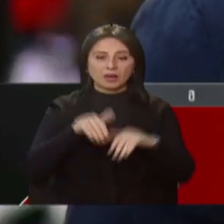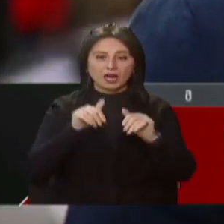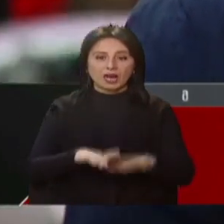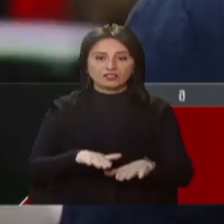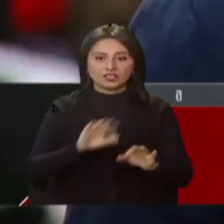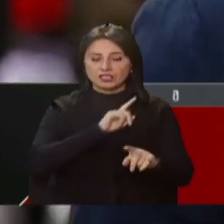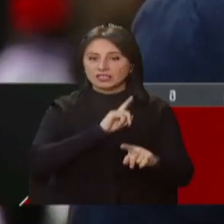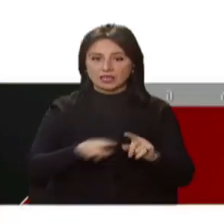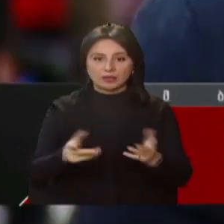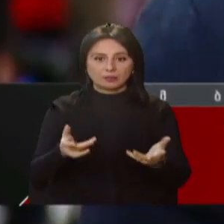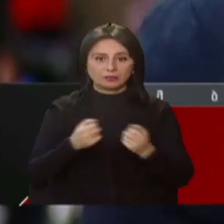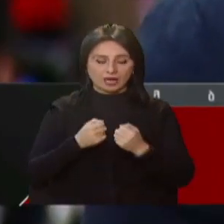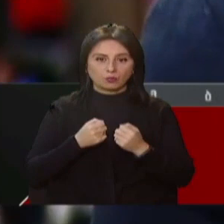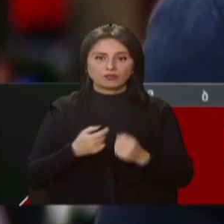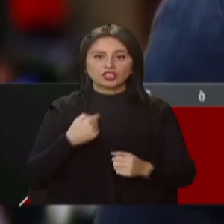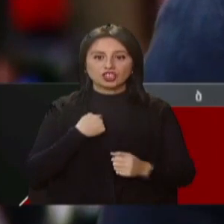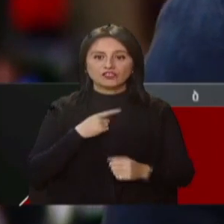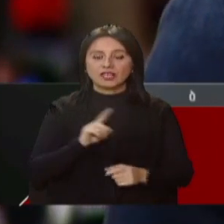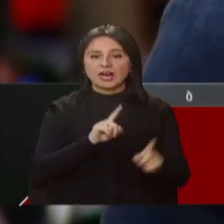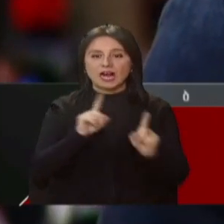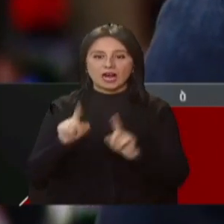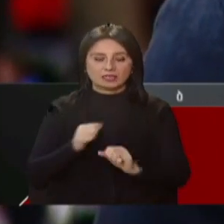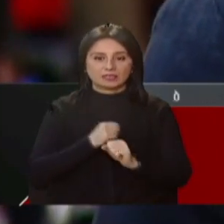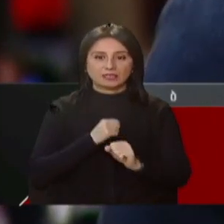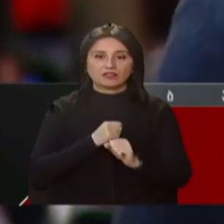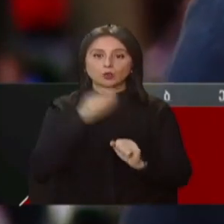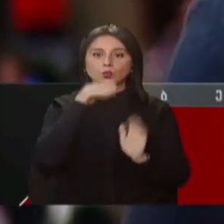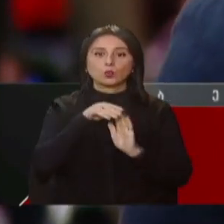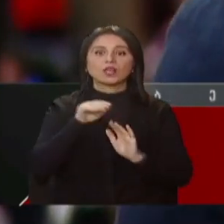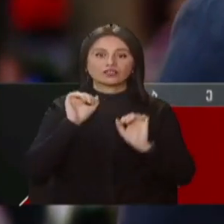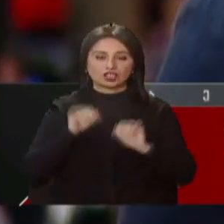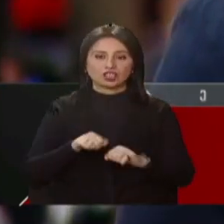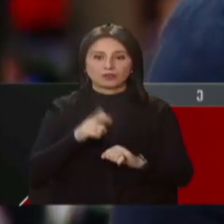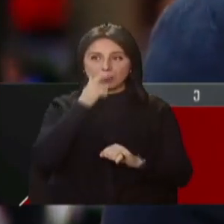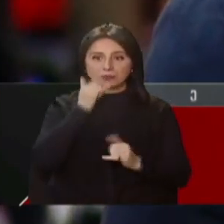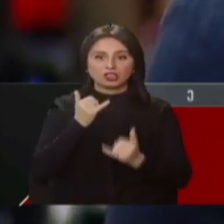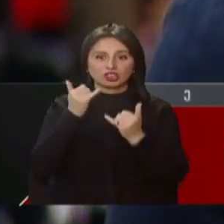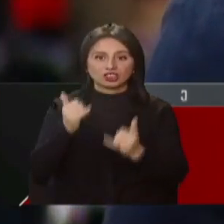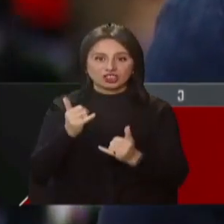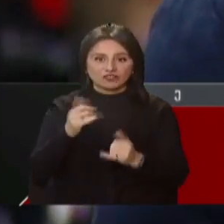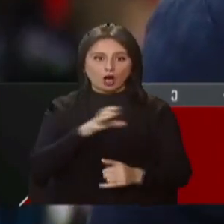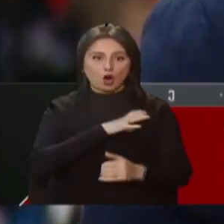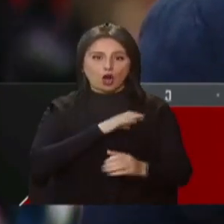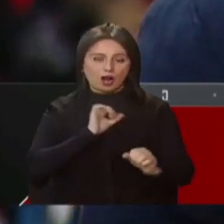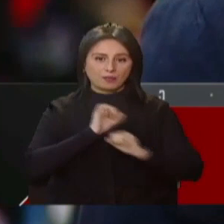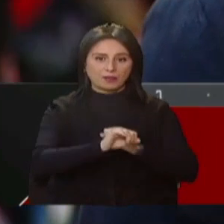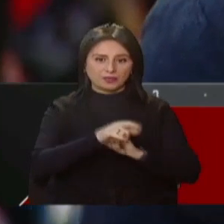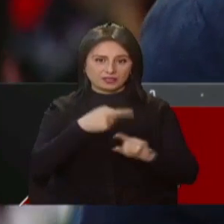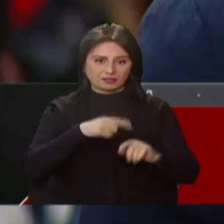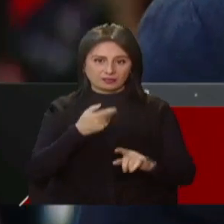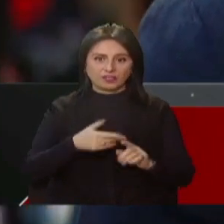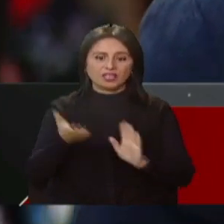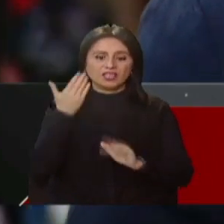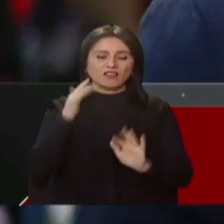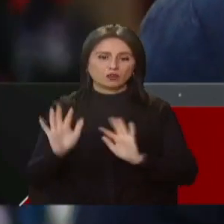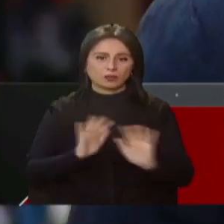იქნა სწრაფად მიღებული. ჩვენ რაღაცის გაკეთება უკეთესად შეგვეძლოთ მიშასთვის, ოლიგარქის დასამარცხებლად, ამიტომ ეს პროცესი დიდი